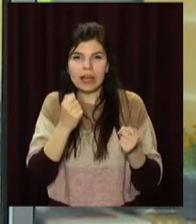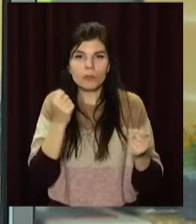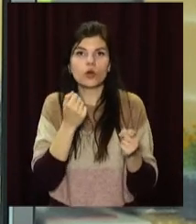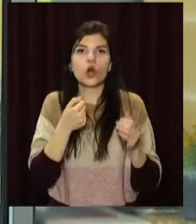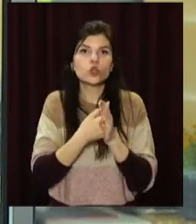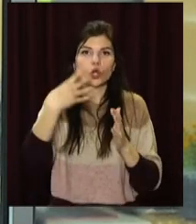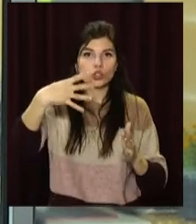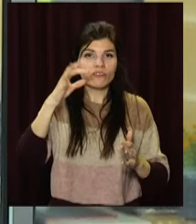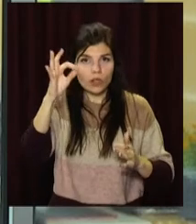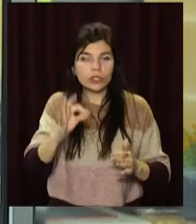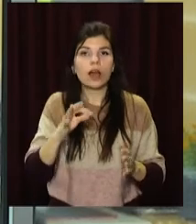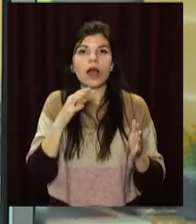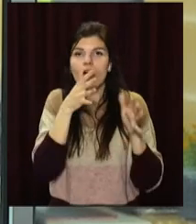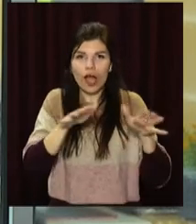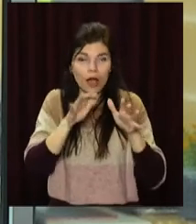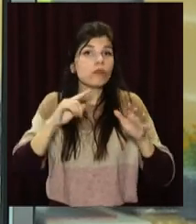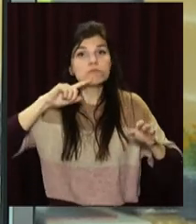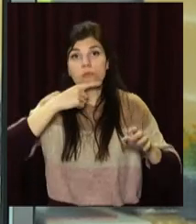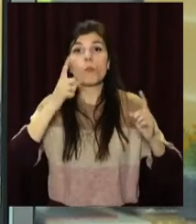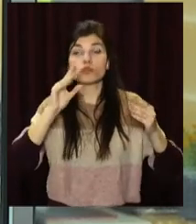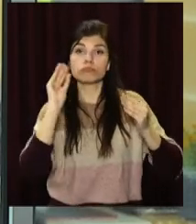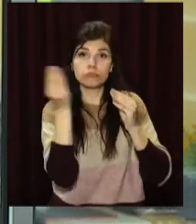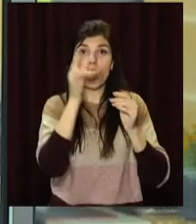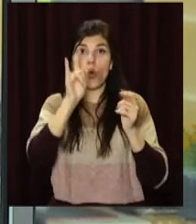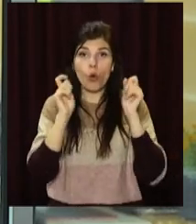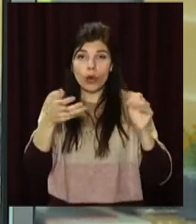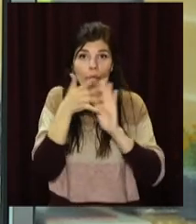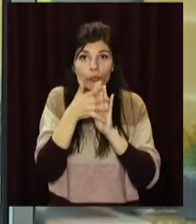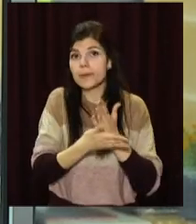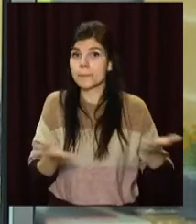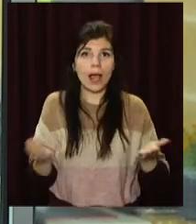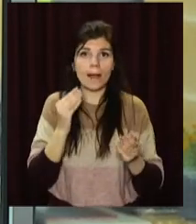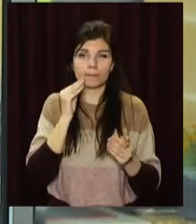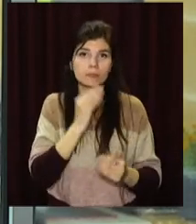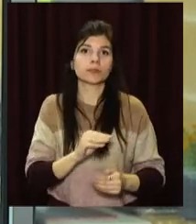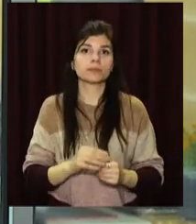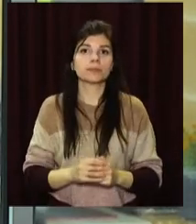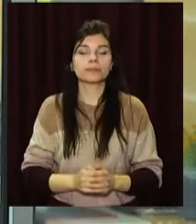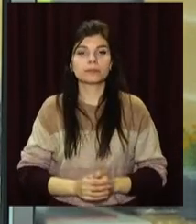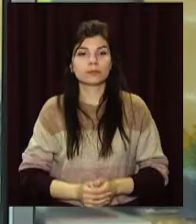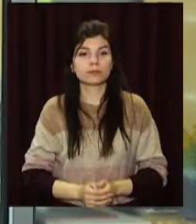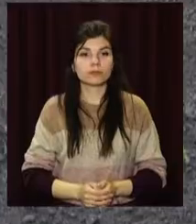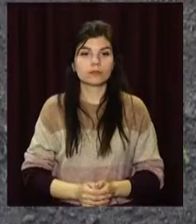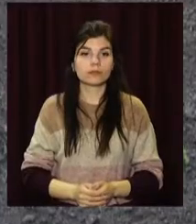до 40% енергоресурсів. Як змінюється дитсадок, бачила і наша знімальна група.